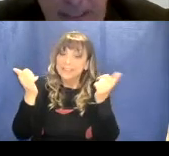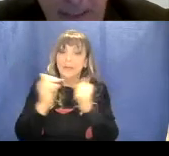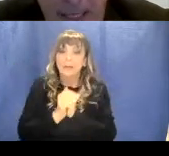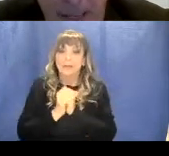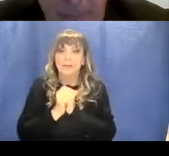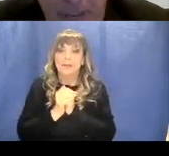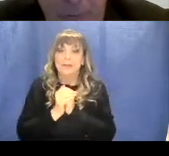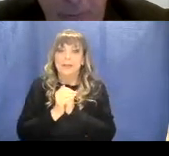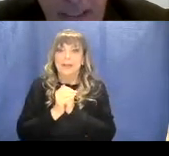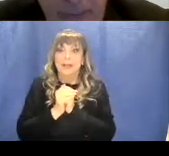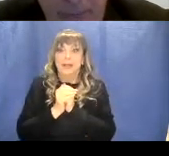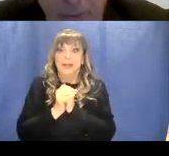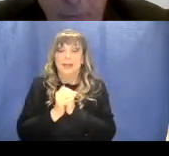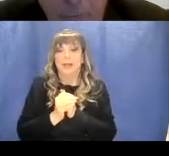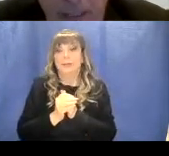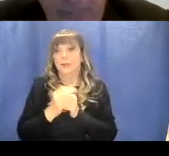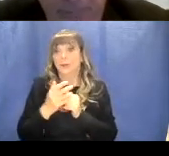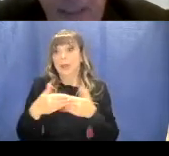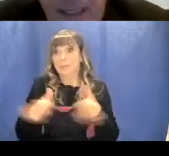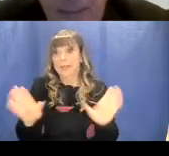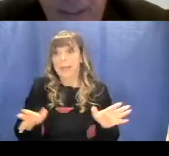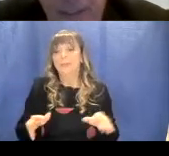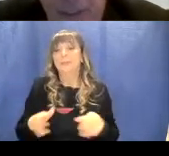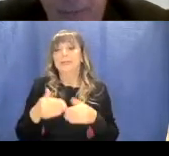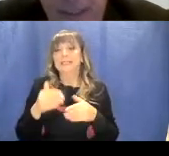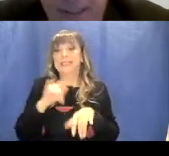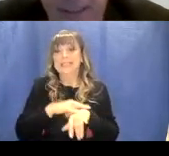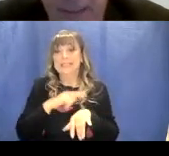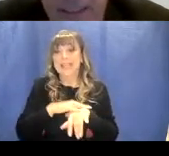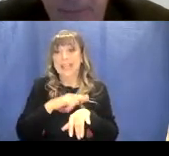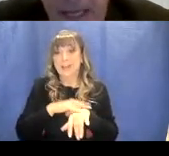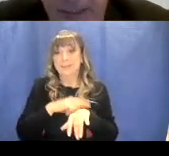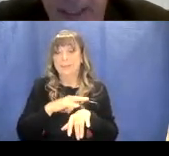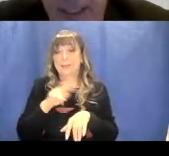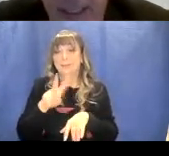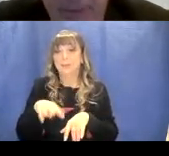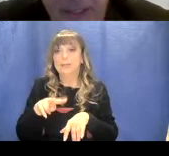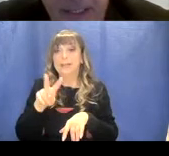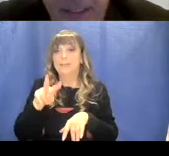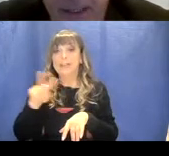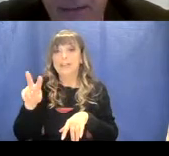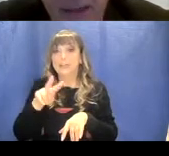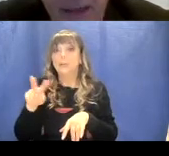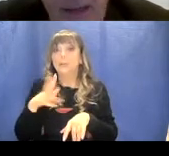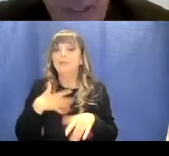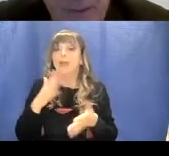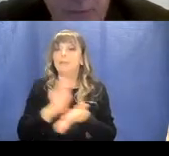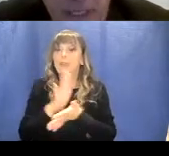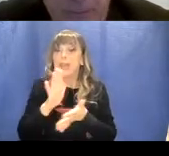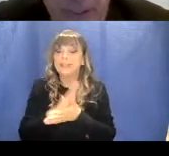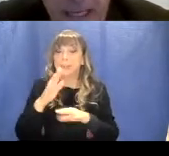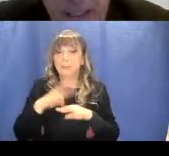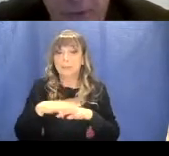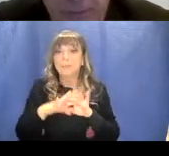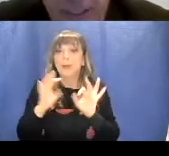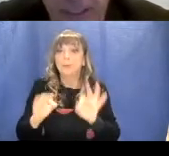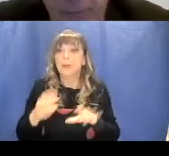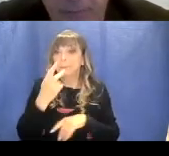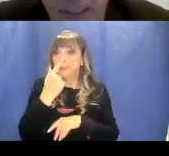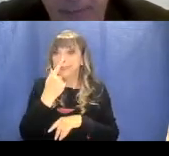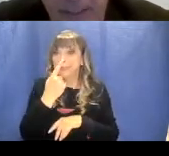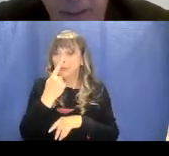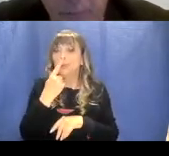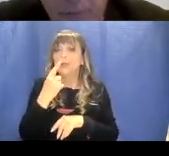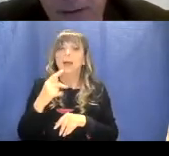settembre 2022 arrivederci alla festa della matematica che è prevista a pistoia per marzo aprile